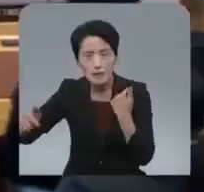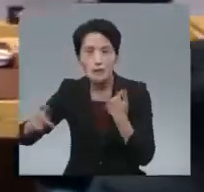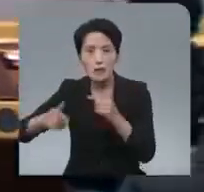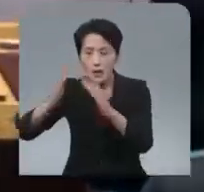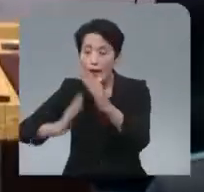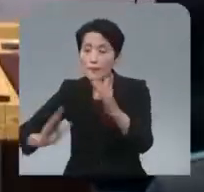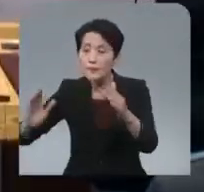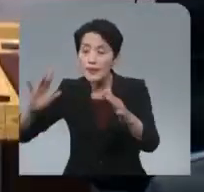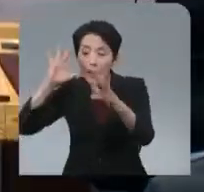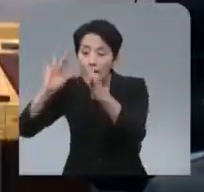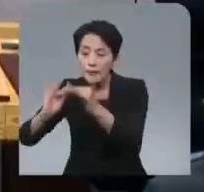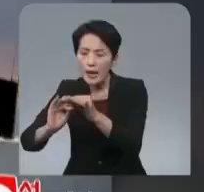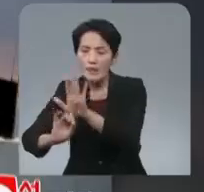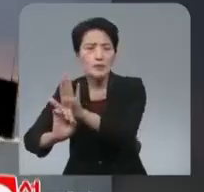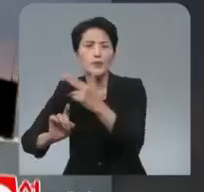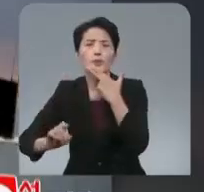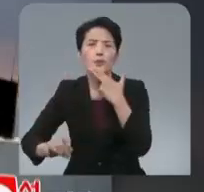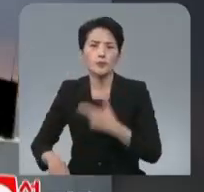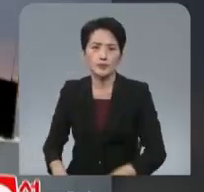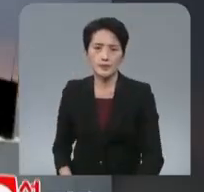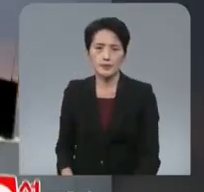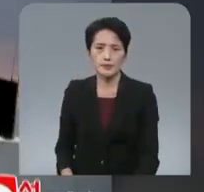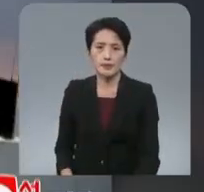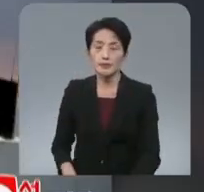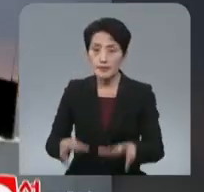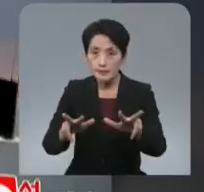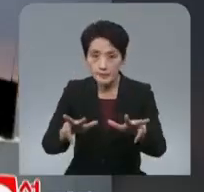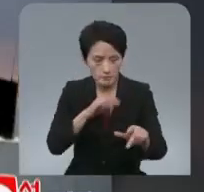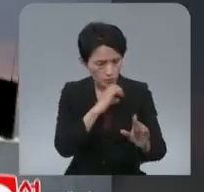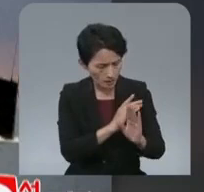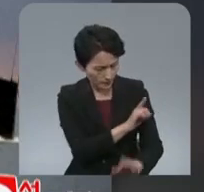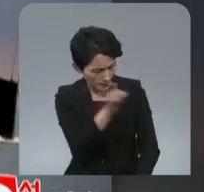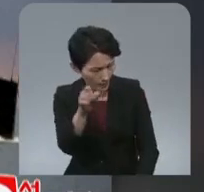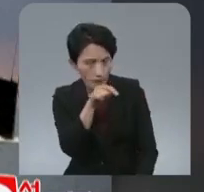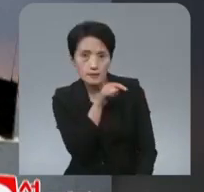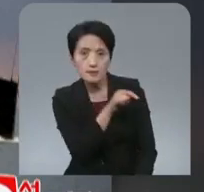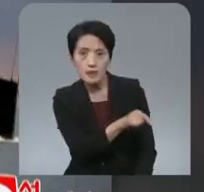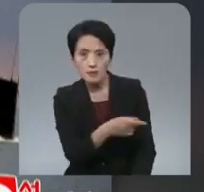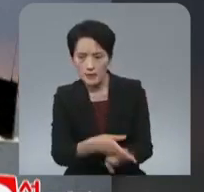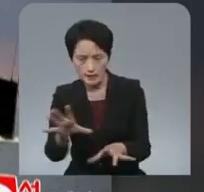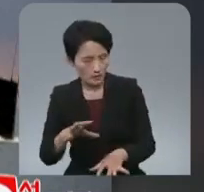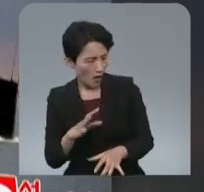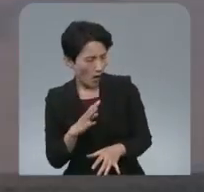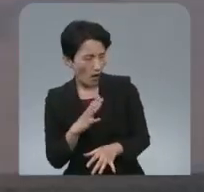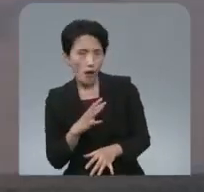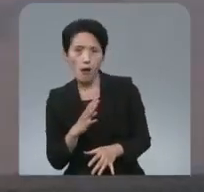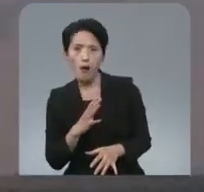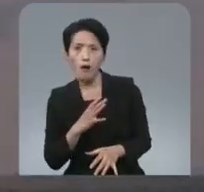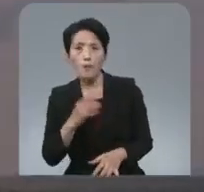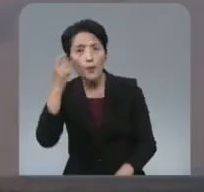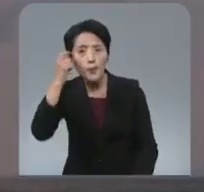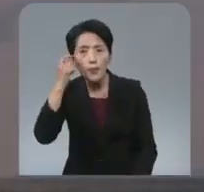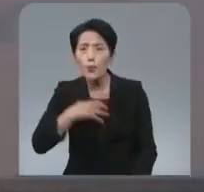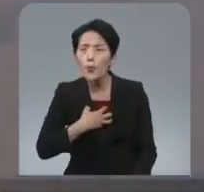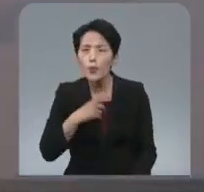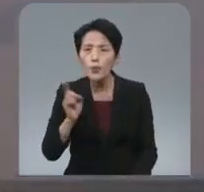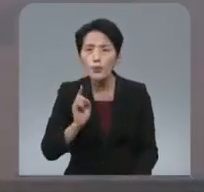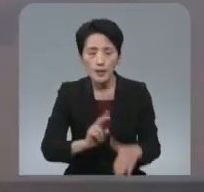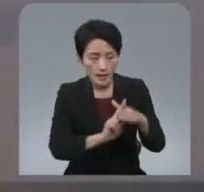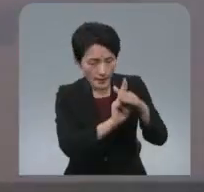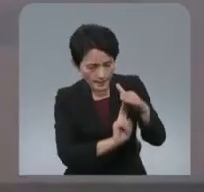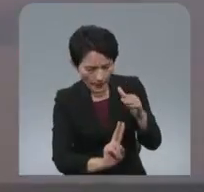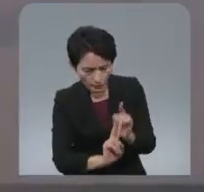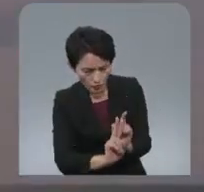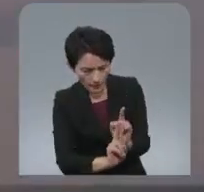возобновить усилия по достижению денуклеаризации Корейского полуострова. Заместитель официального представителя